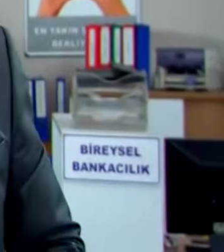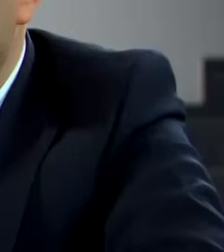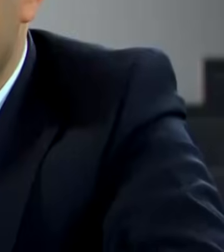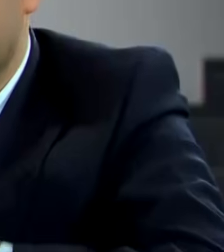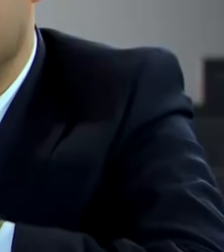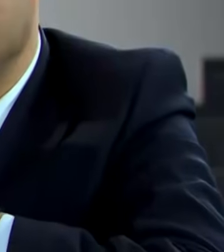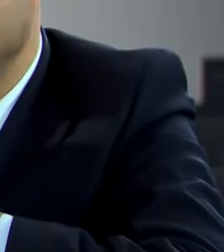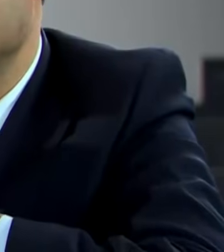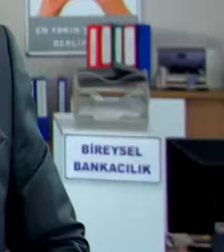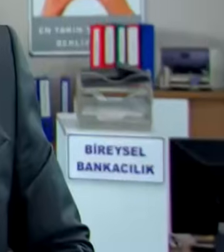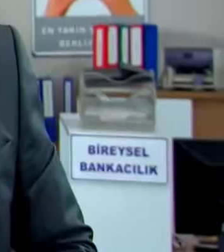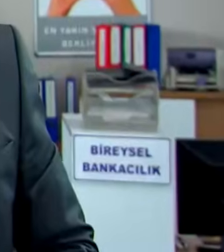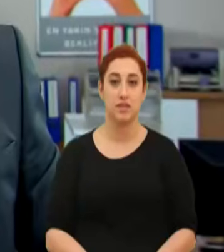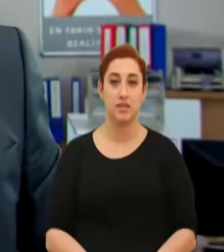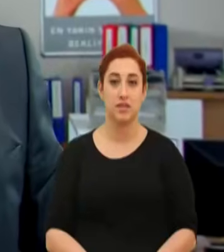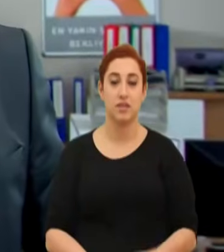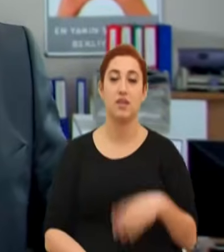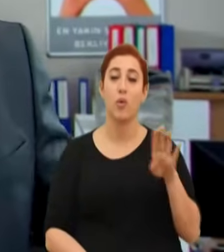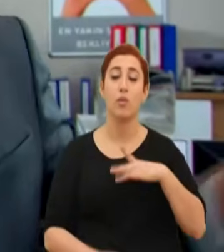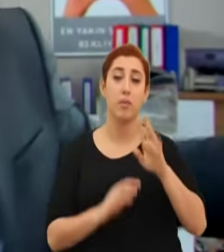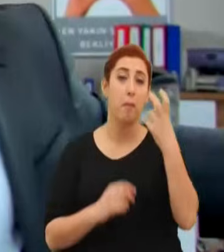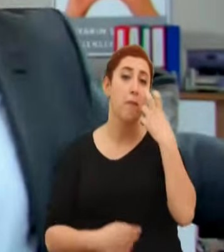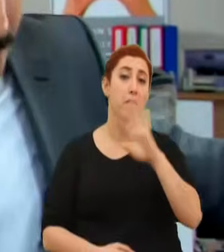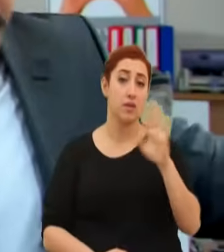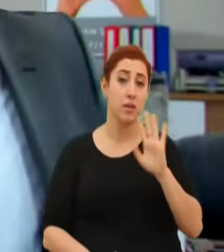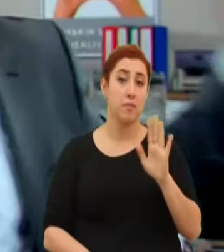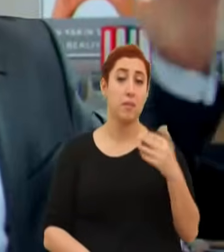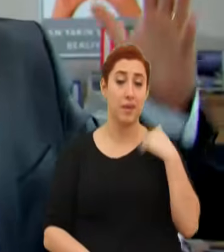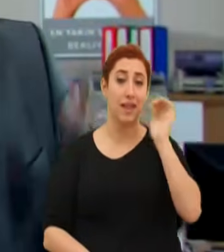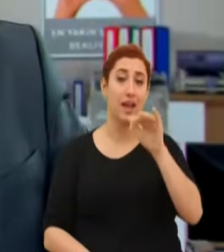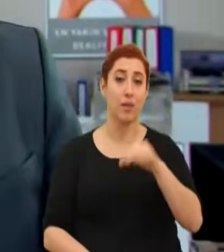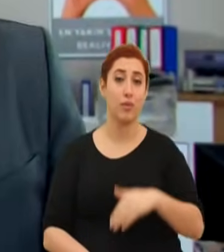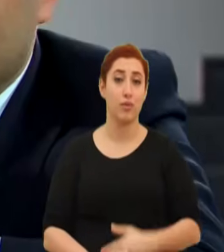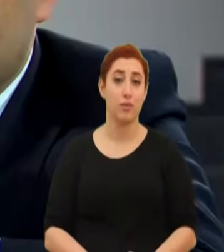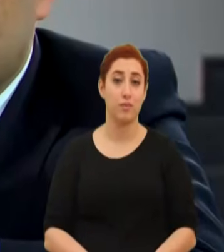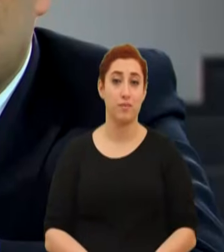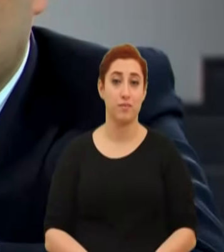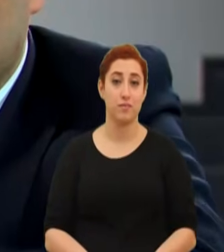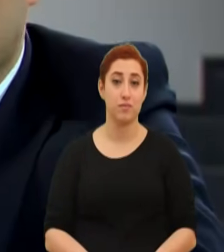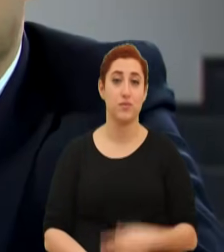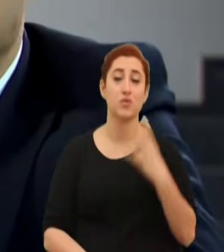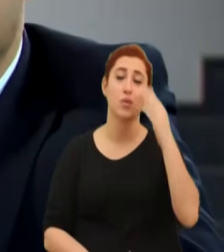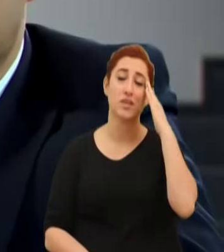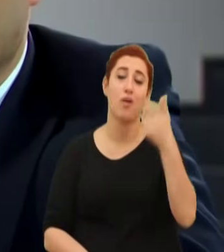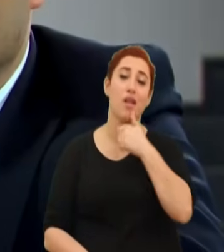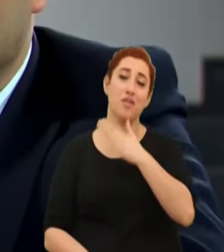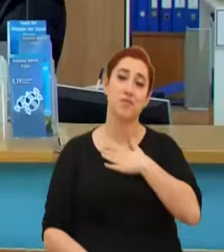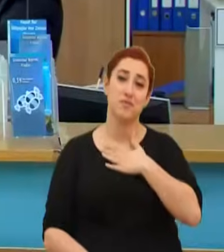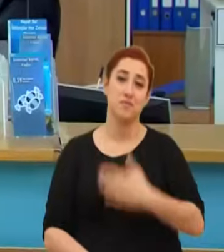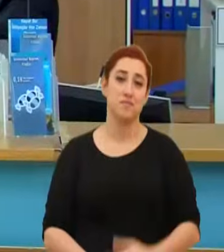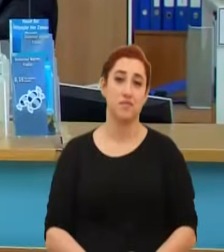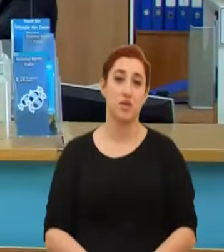Sen de gel. Ne olur der gibi bakıyor Nurhan'a. Ya oğlum tamam, bakma öyle. Tamam. Ben de geliyorum. Çok sağ ol abicim